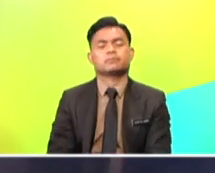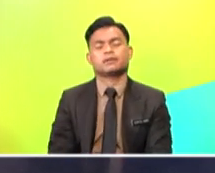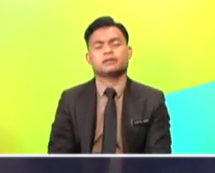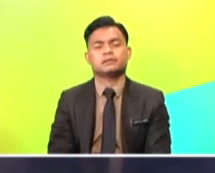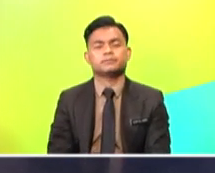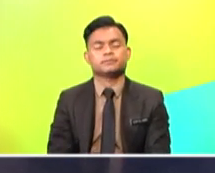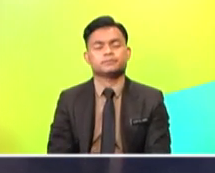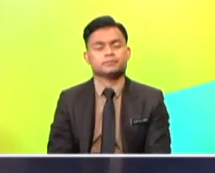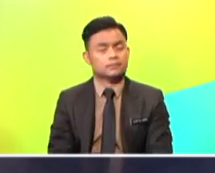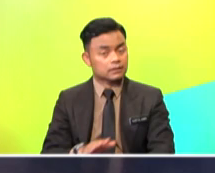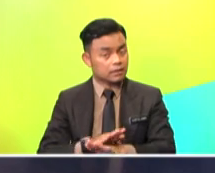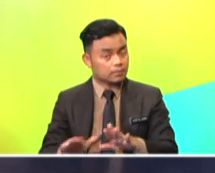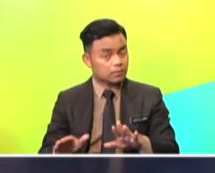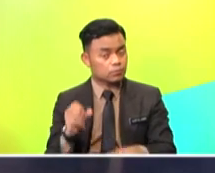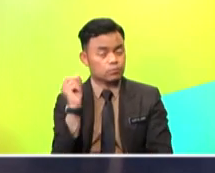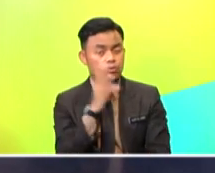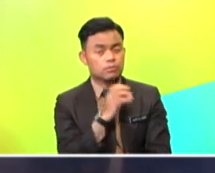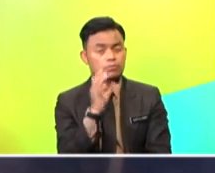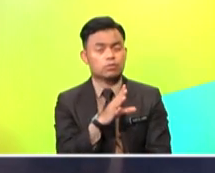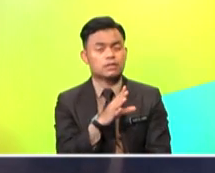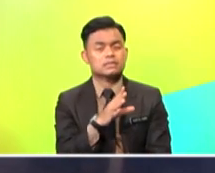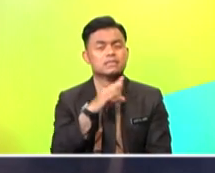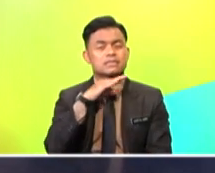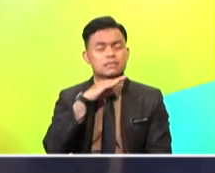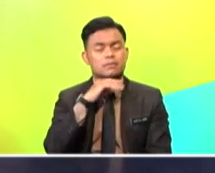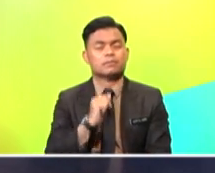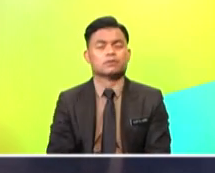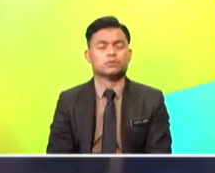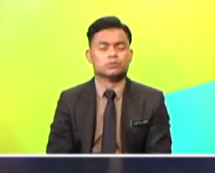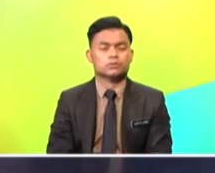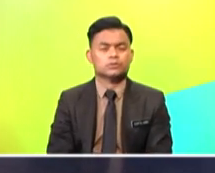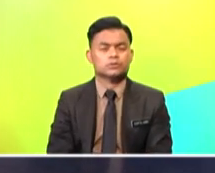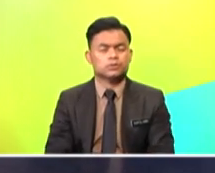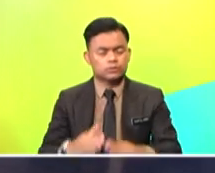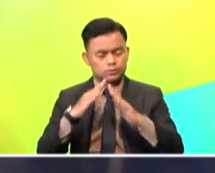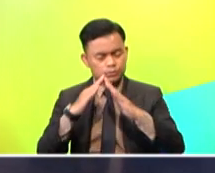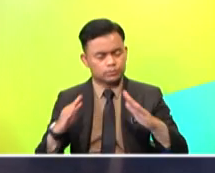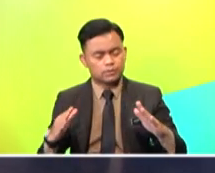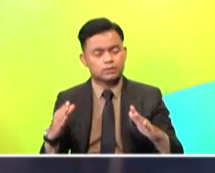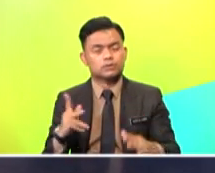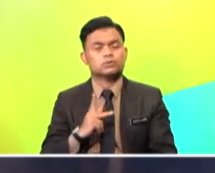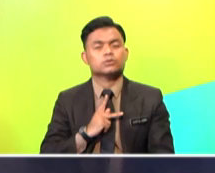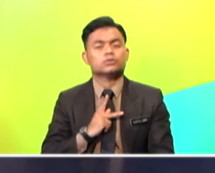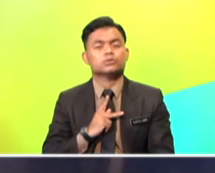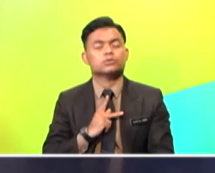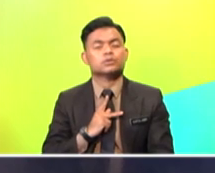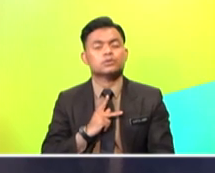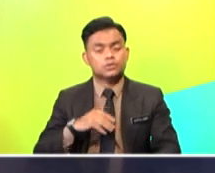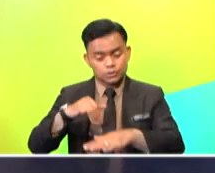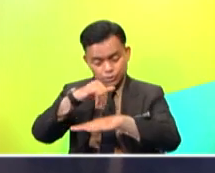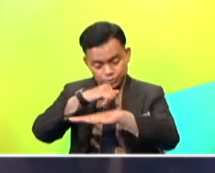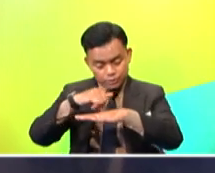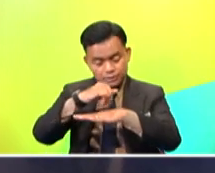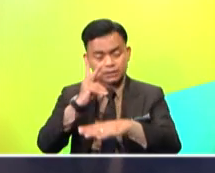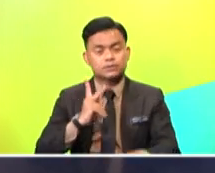Ya, jangan buat sepak. Okay. Sayangi rumah seperti rumahku syurgaku.